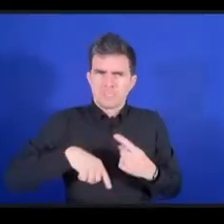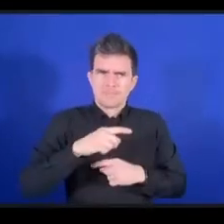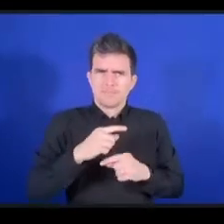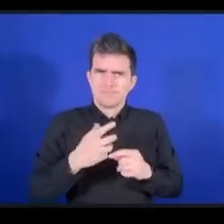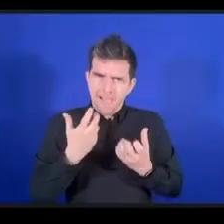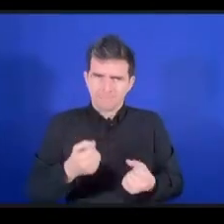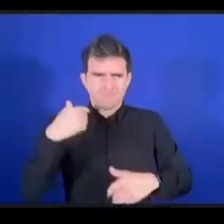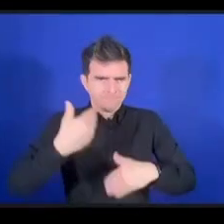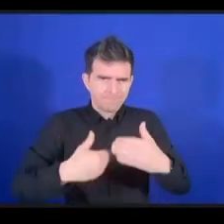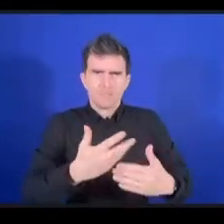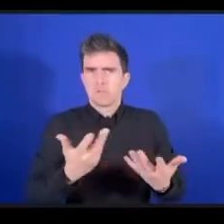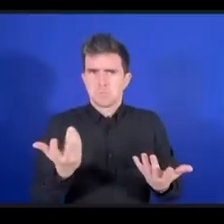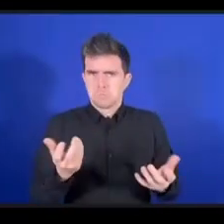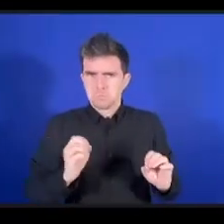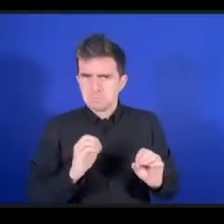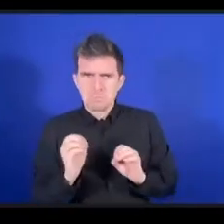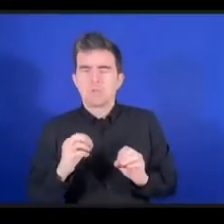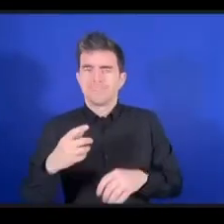缺失的。